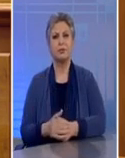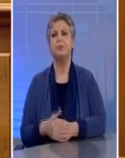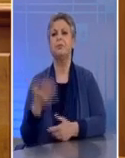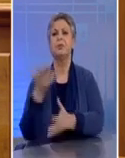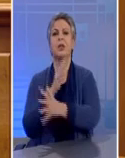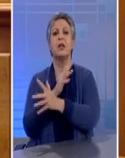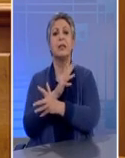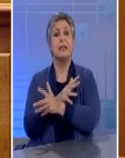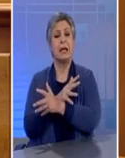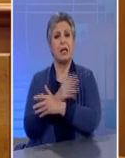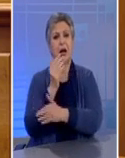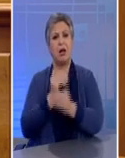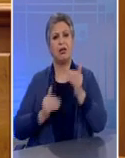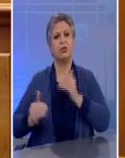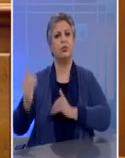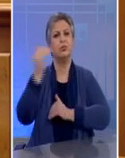εισαγγελέας του Αρείου Πάγου.